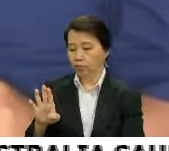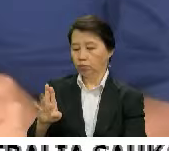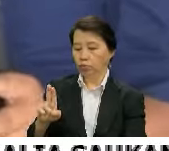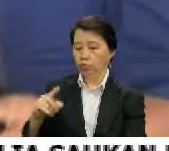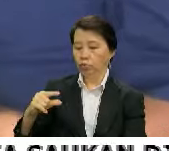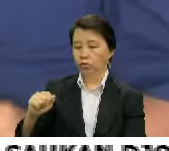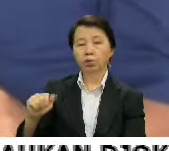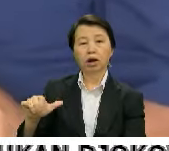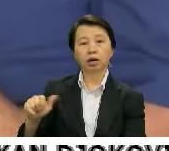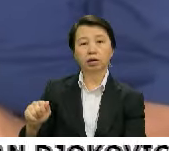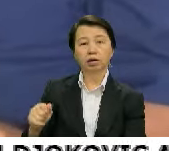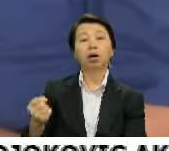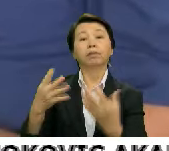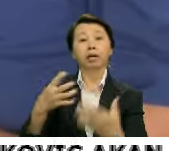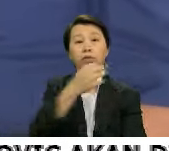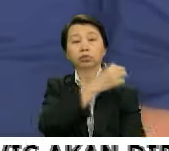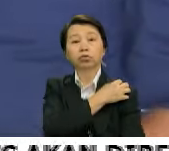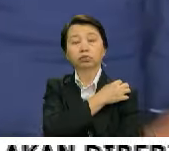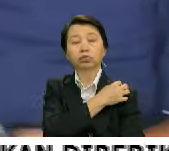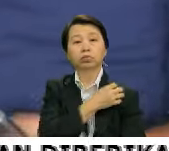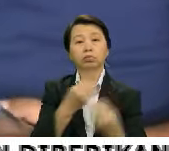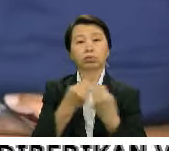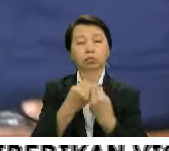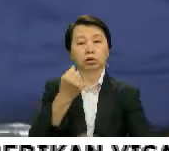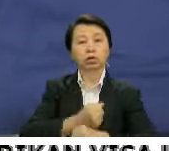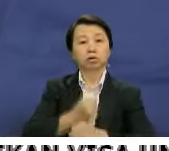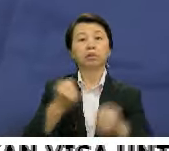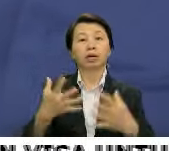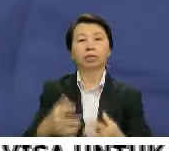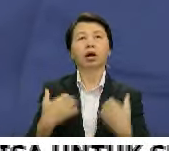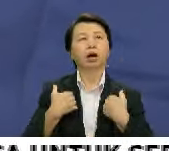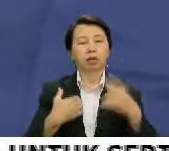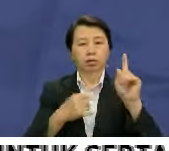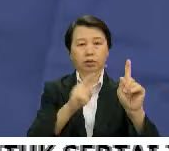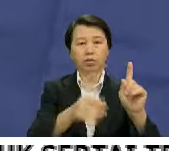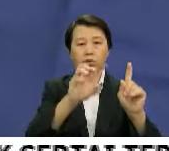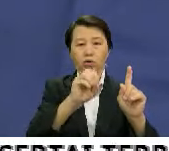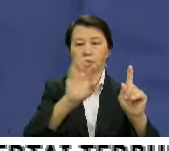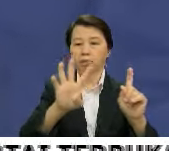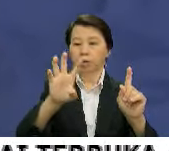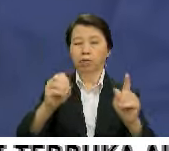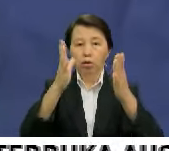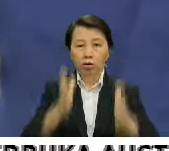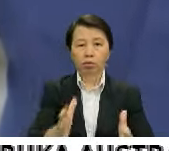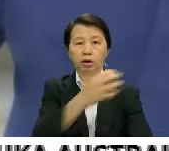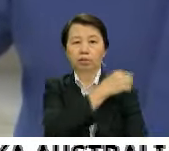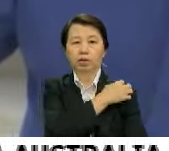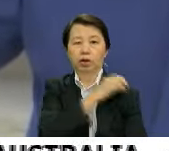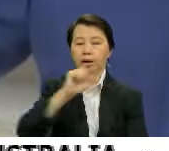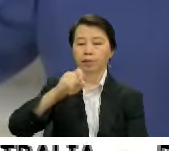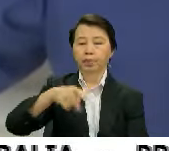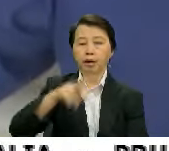Agaknya berapa jumlah pegawai yang bertugas? Seramai 1,140 orang pegawai SPR yang